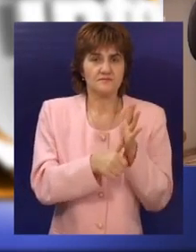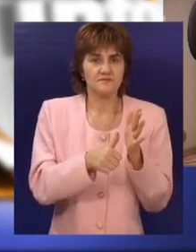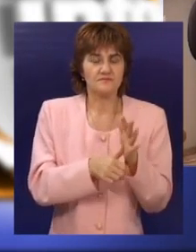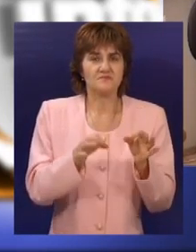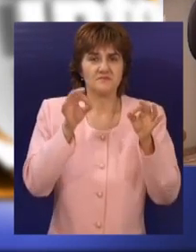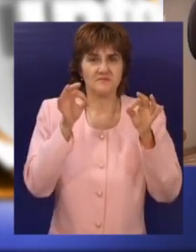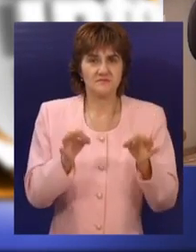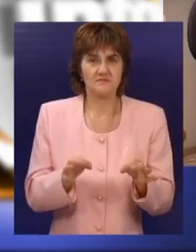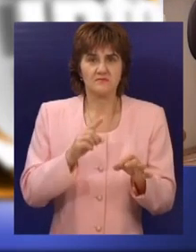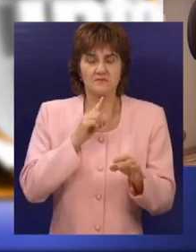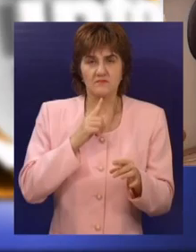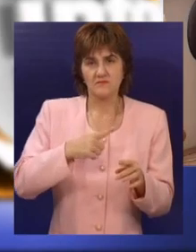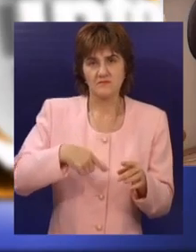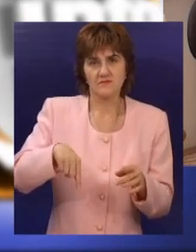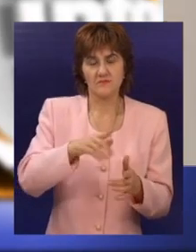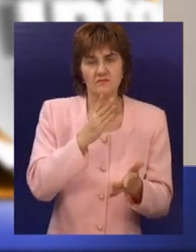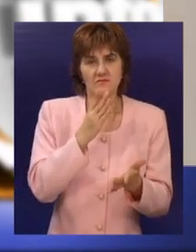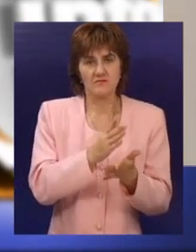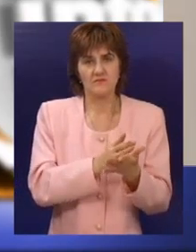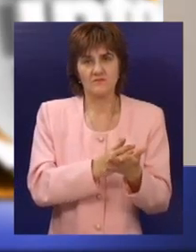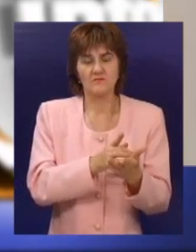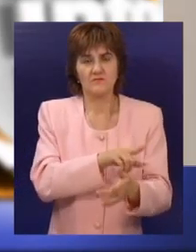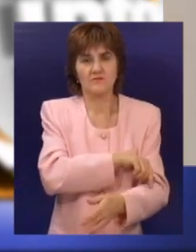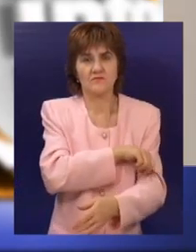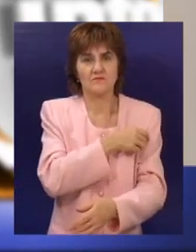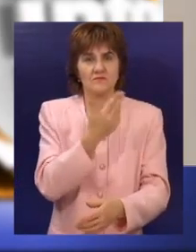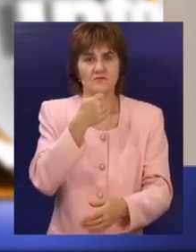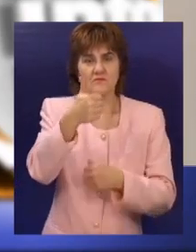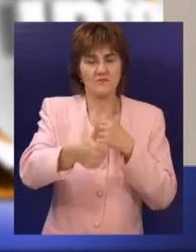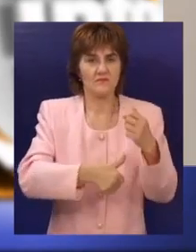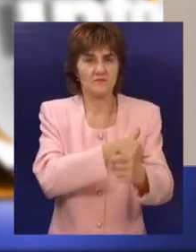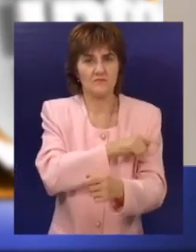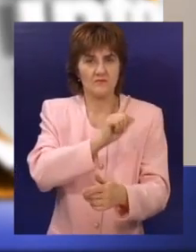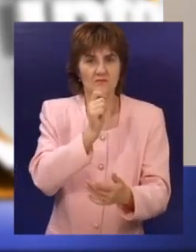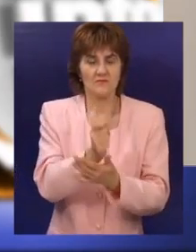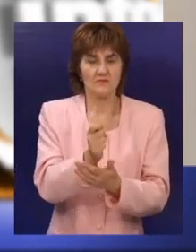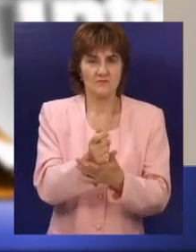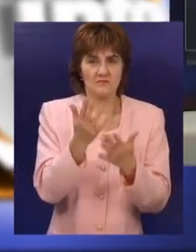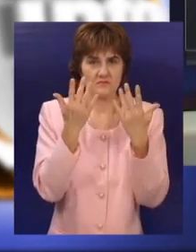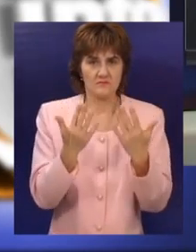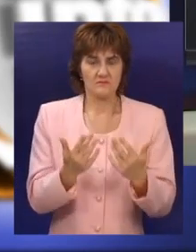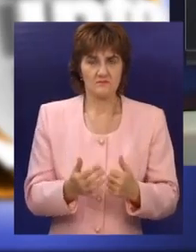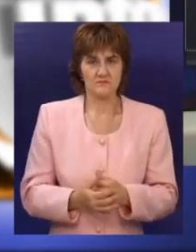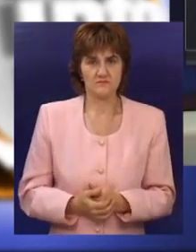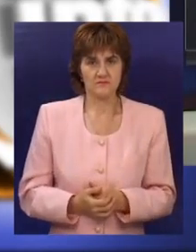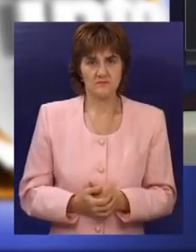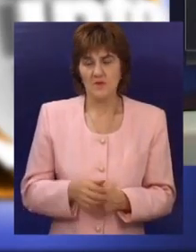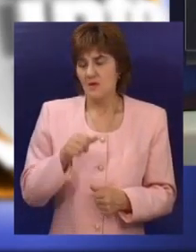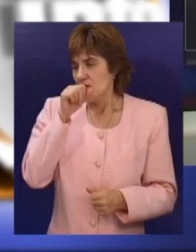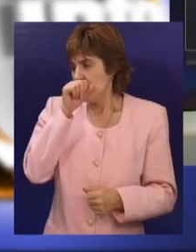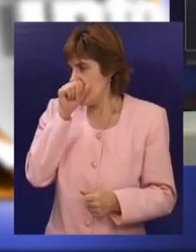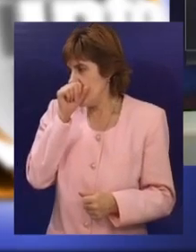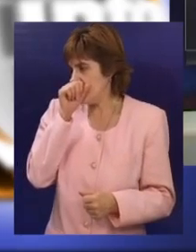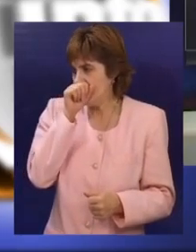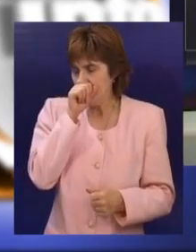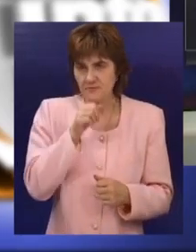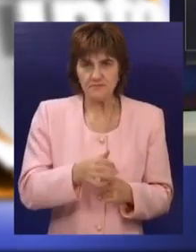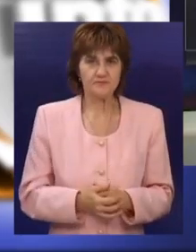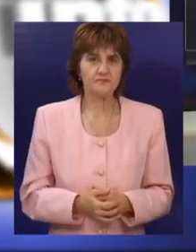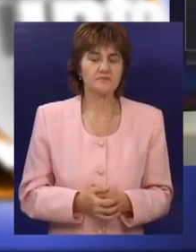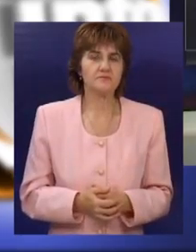svako preduzeće koje je u neprekidnoj blokadi duže od godinu dana. U toku je akcija Ispravno